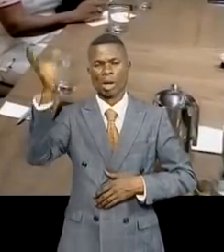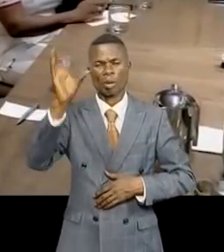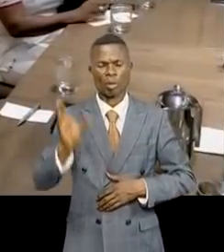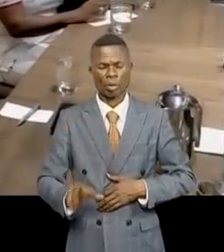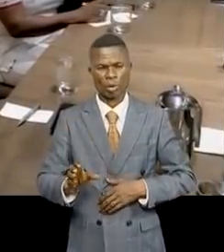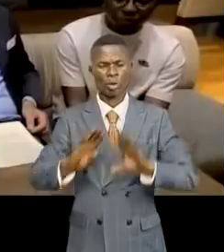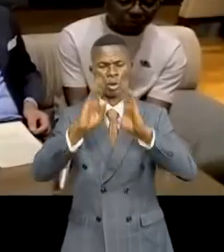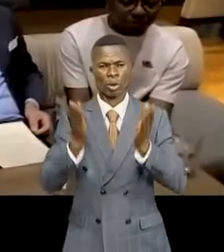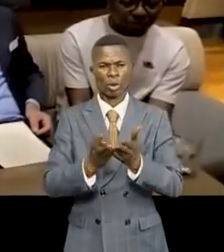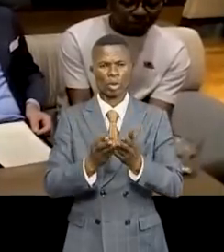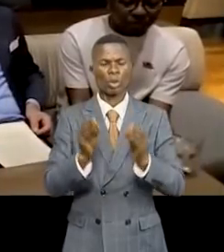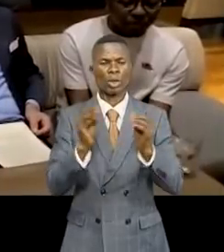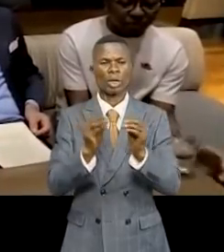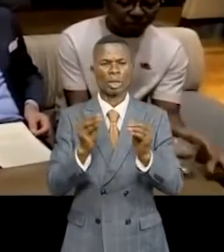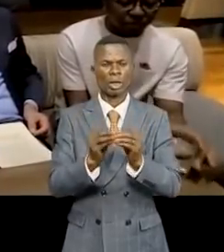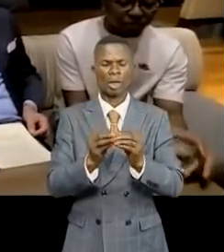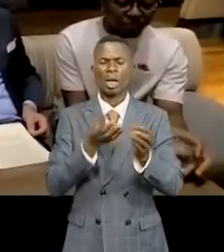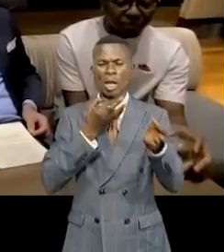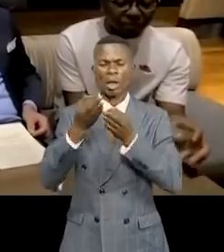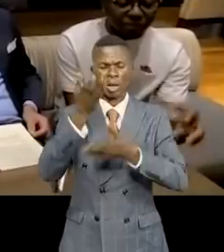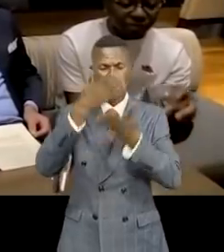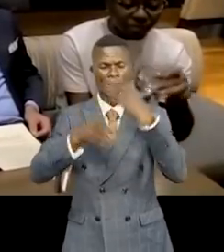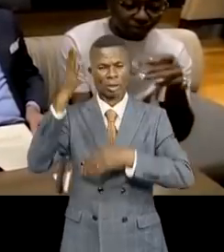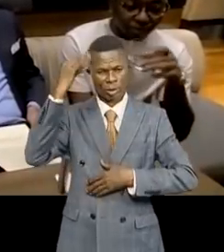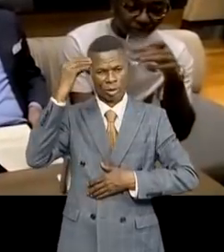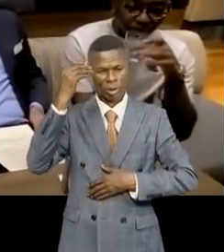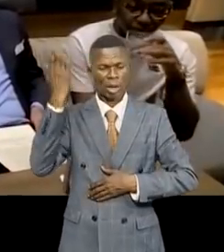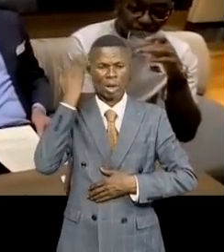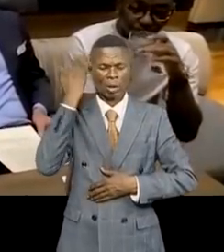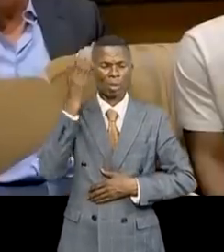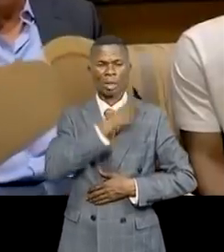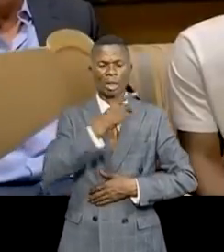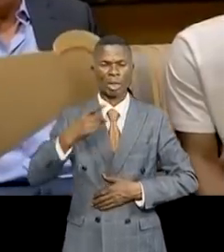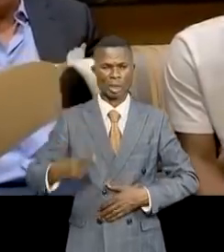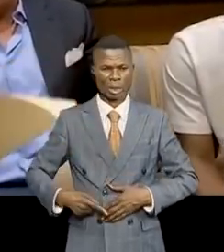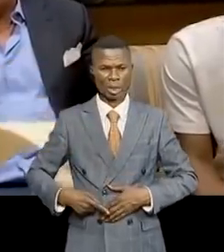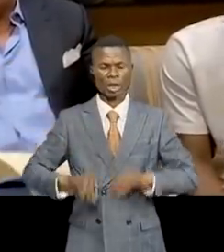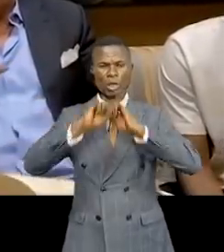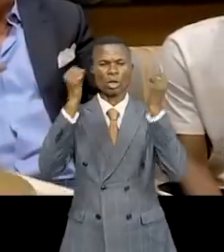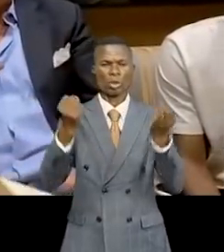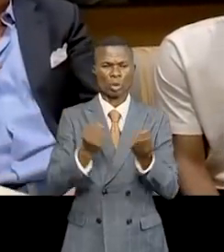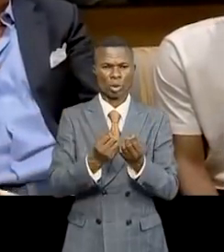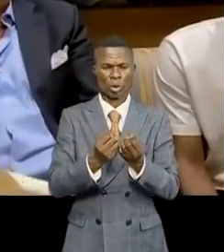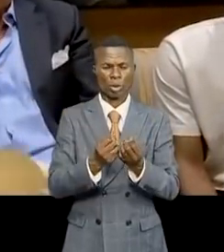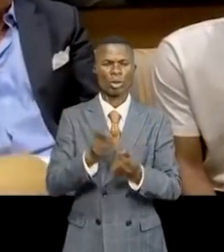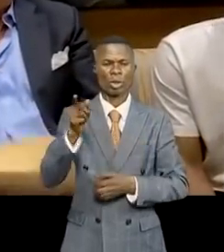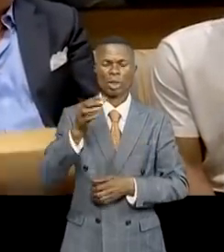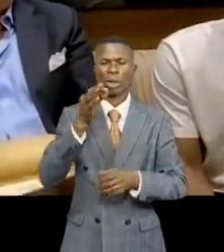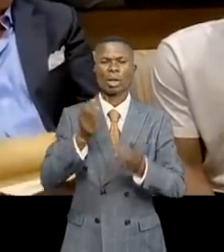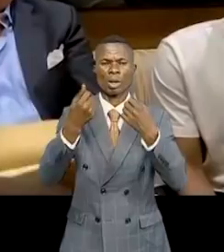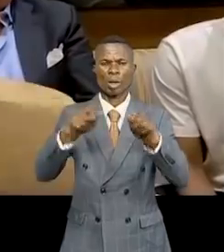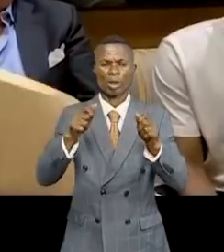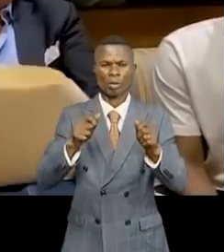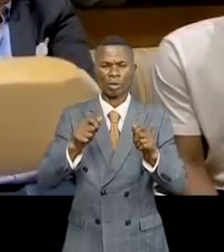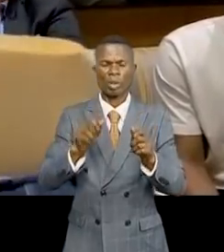ont été conviées à un dîner d'échange avec M. David Corbin, PDG de la société cayenne Copitol, œuvrant dans le domaine